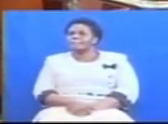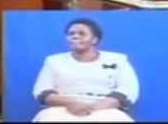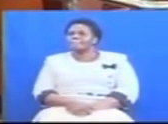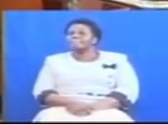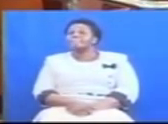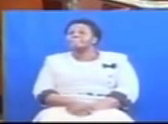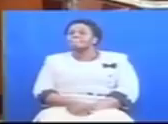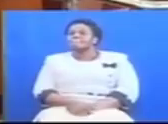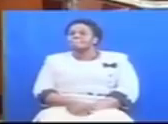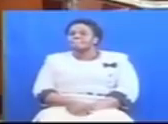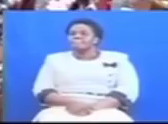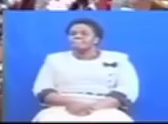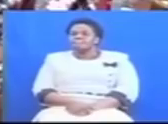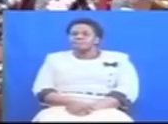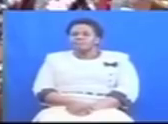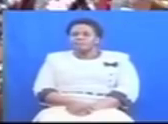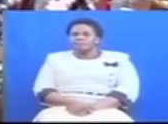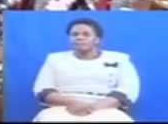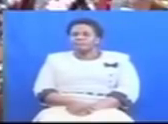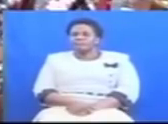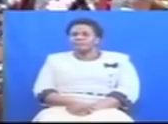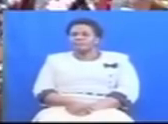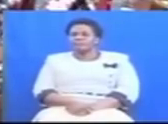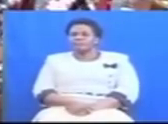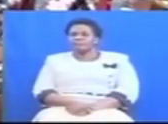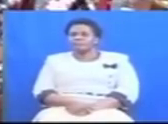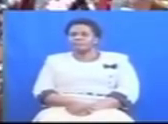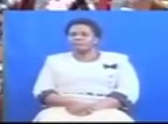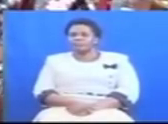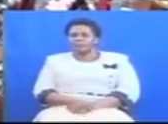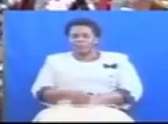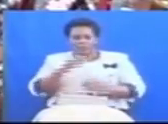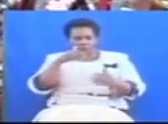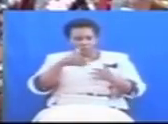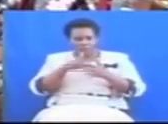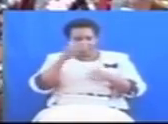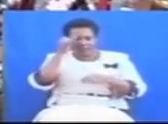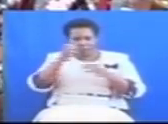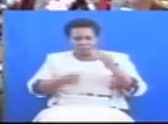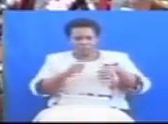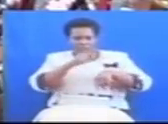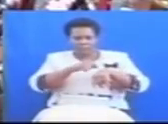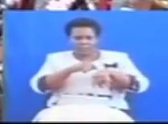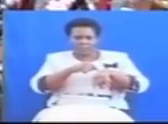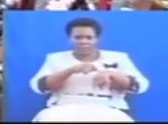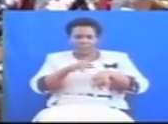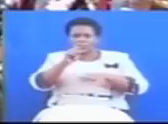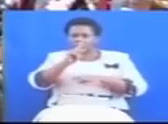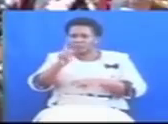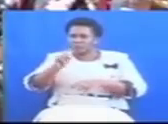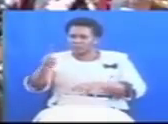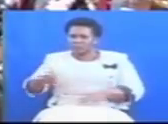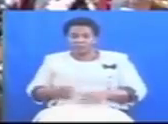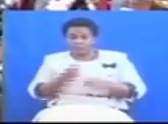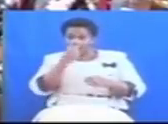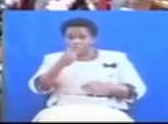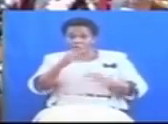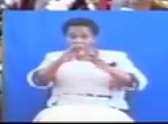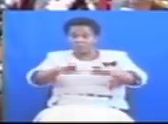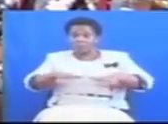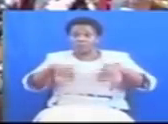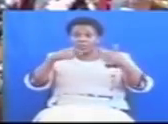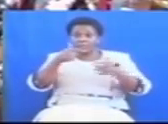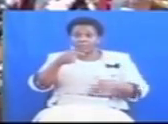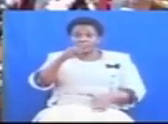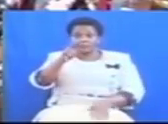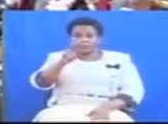Mheshimiwa wabunge, tumefika mwisho wa kipindi chetu cha maswali na mtazamaji wa Bunge TV, ndio